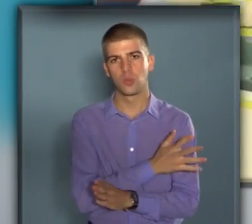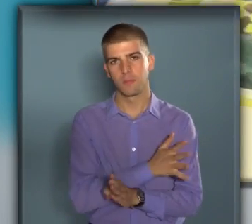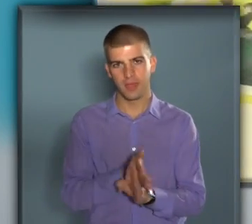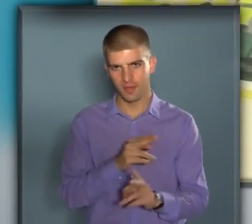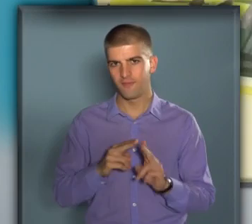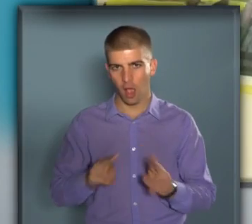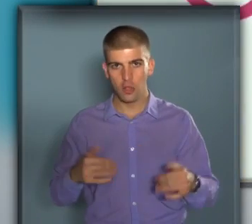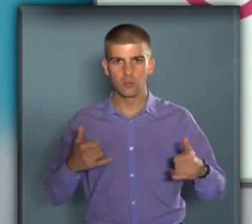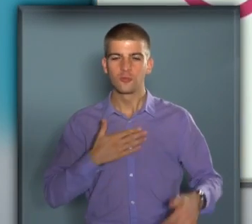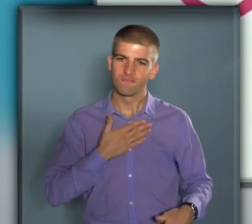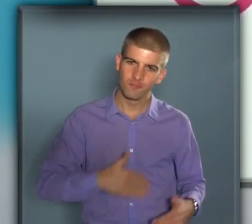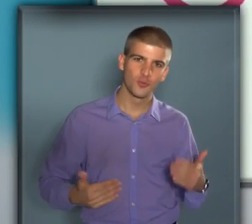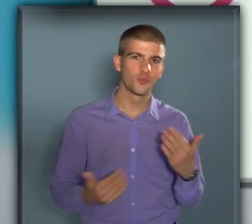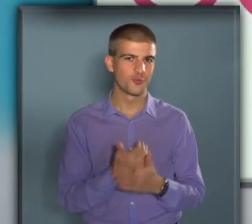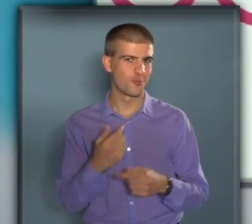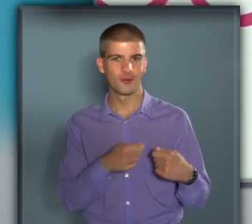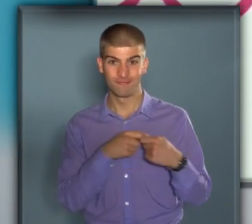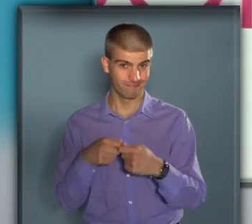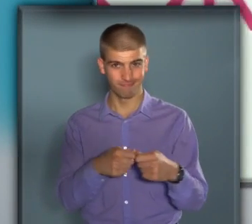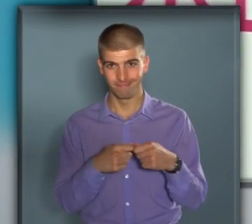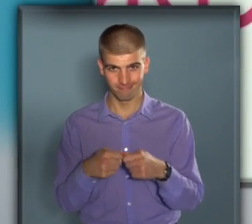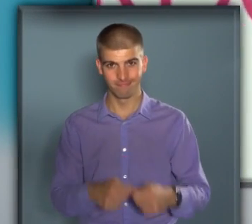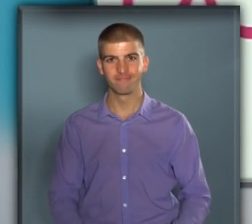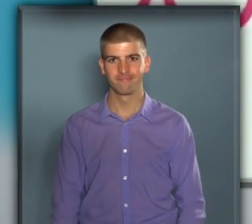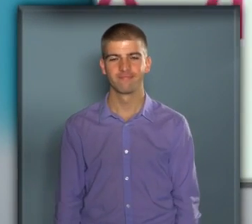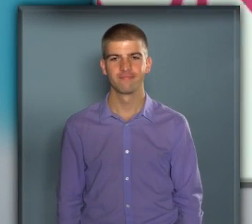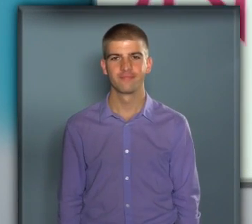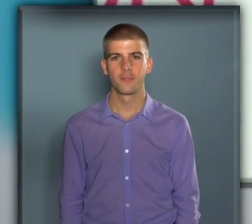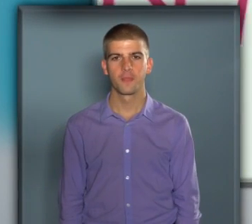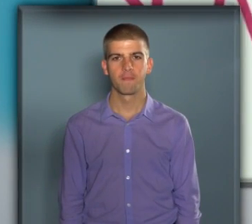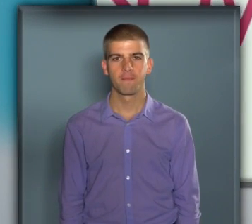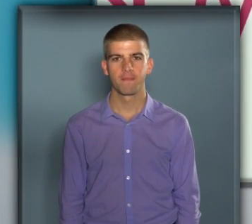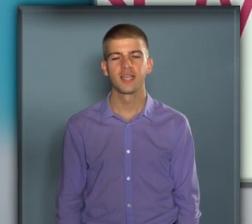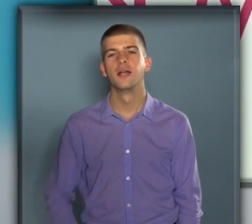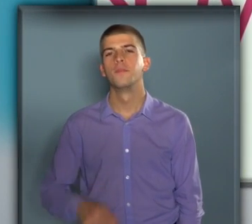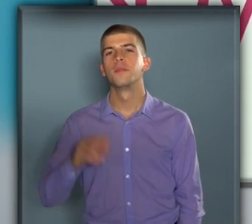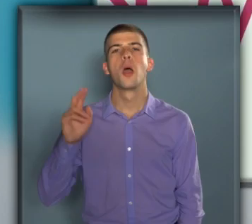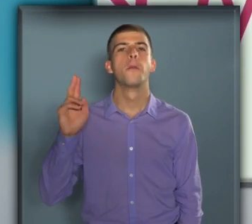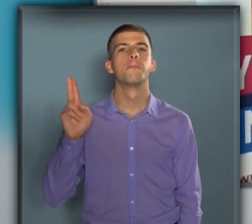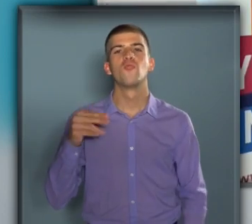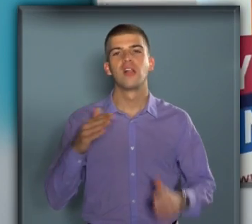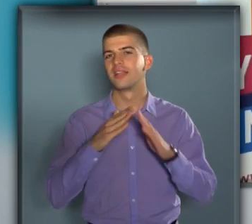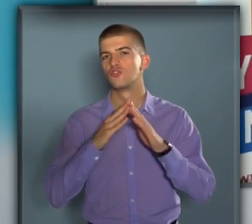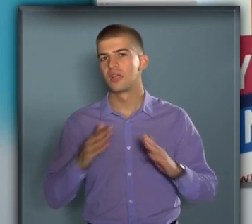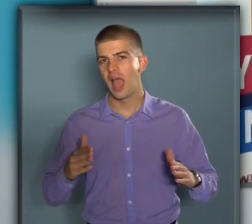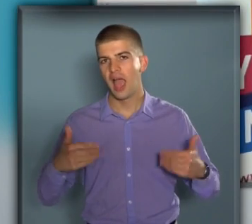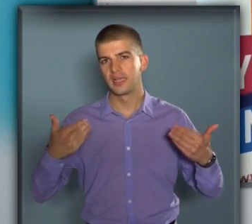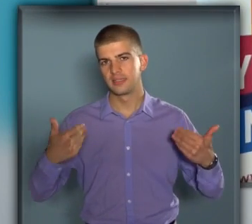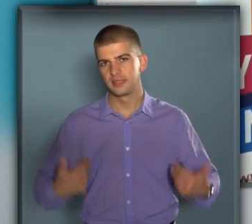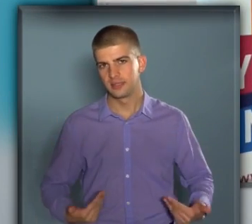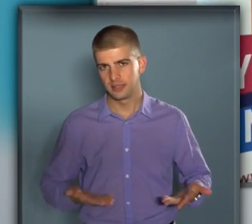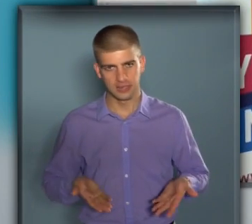úgy érezték, ismét életre kell hívni ezt a segítő kurzust. Egy művelődési háznak mindig nagyon fontos az, hogy